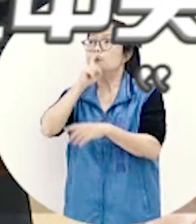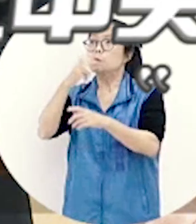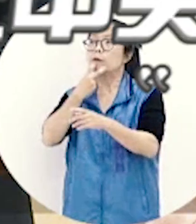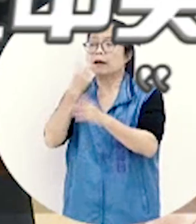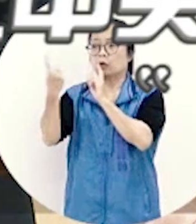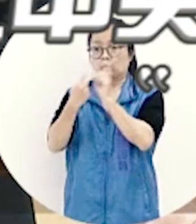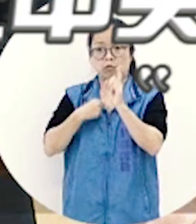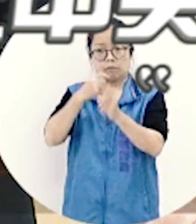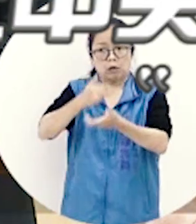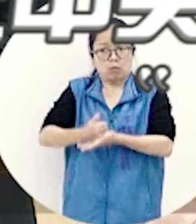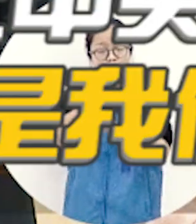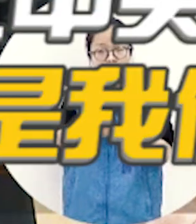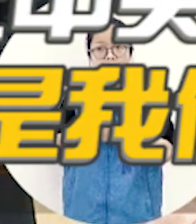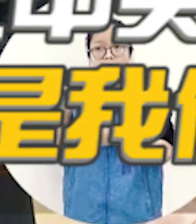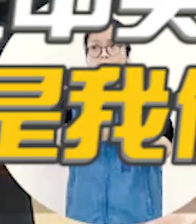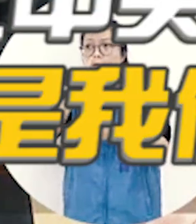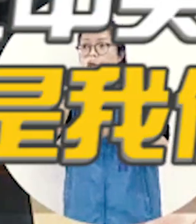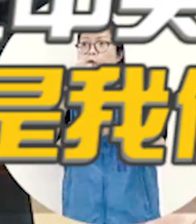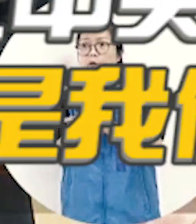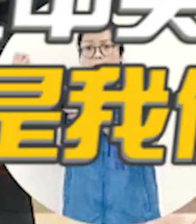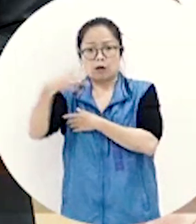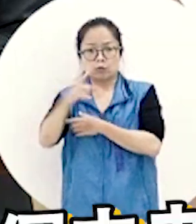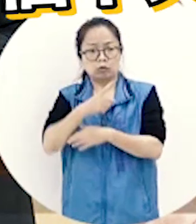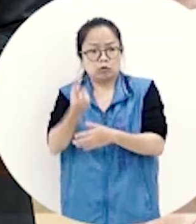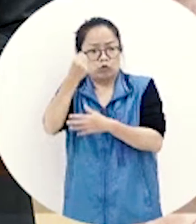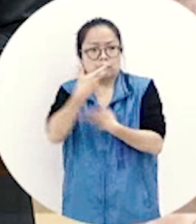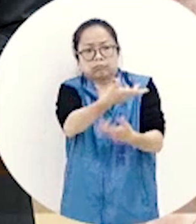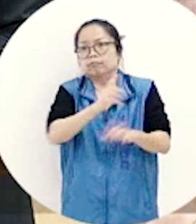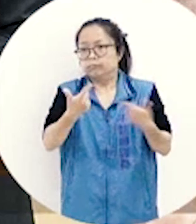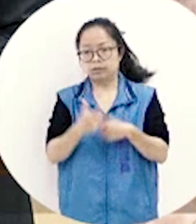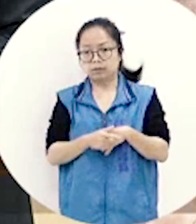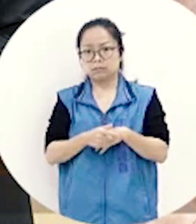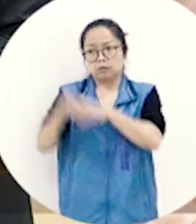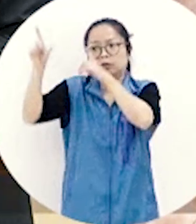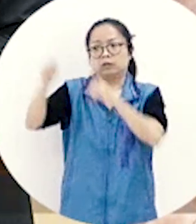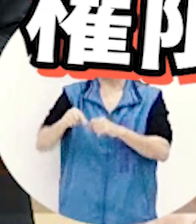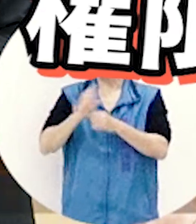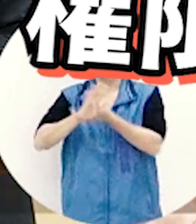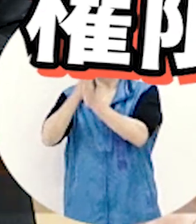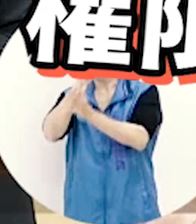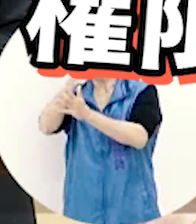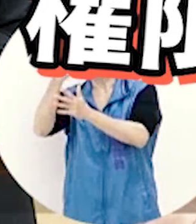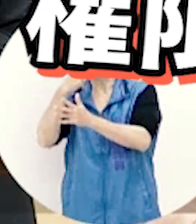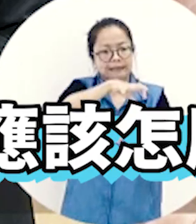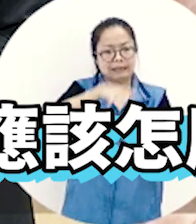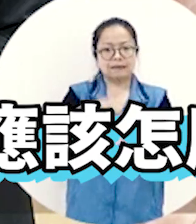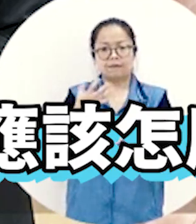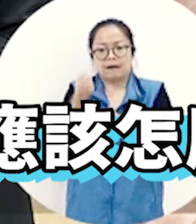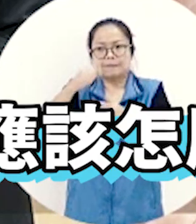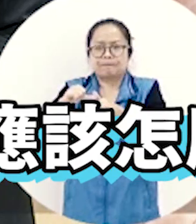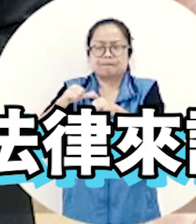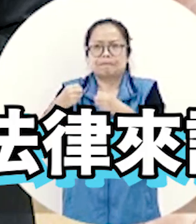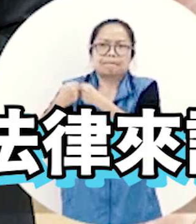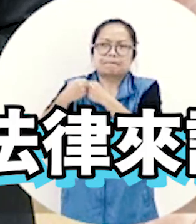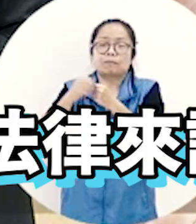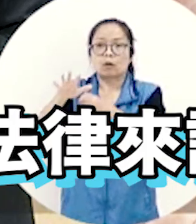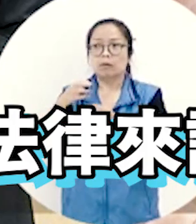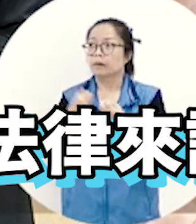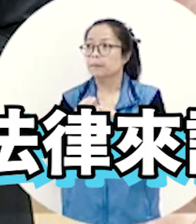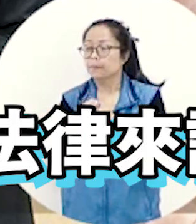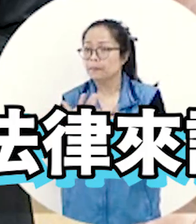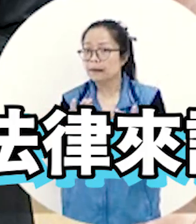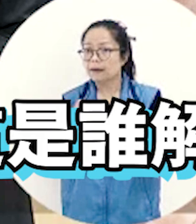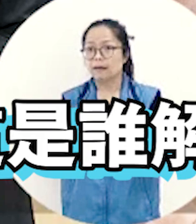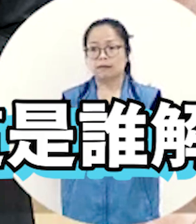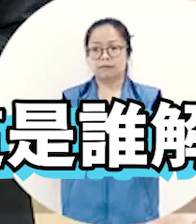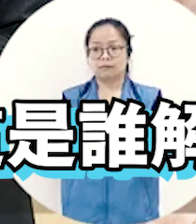好，那现在中央认为说这个不是我们的权限，也就造成一个中央跟地方权限的疑虑，应该怎么办？根据法